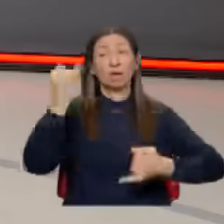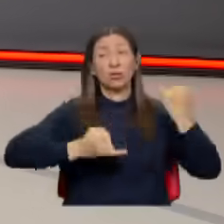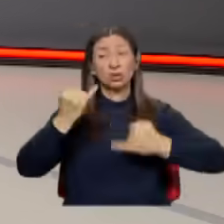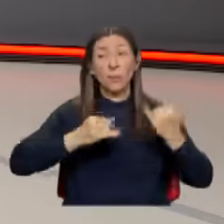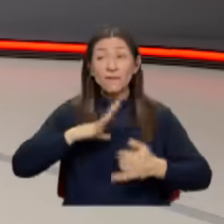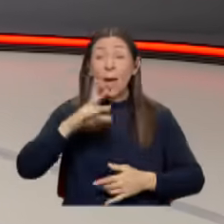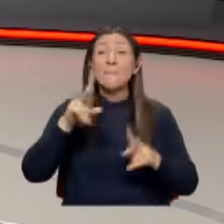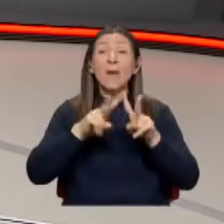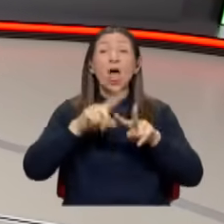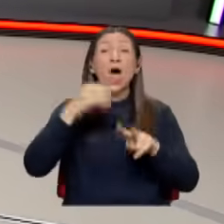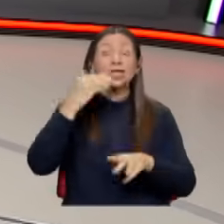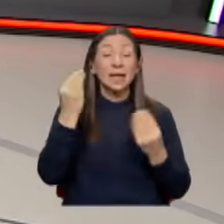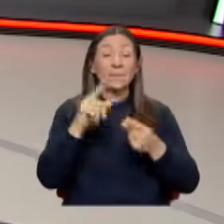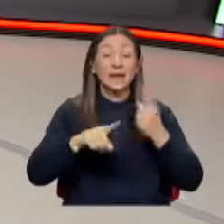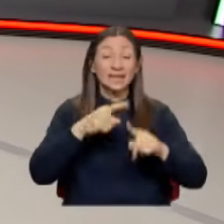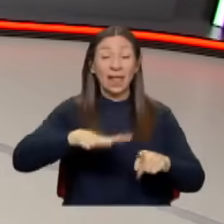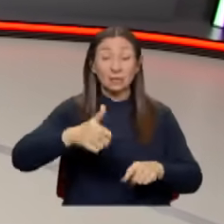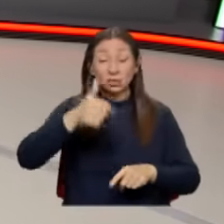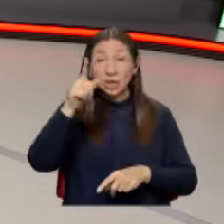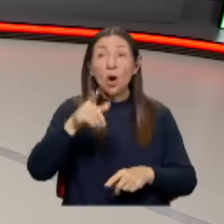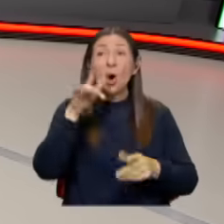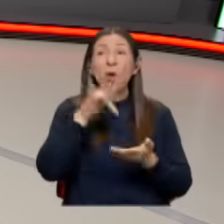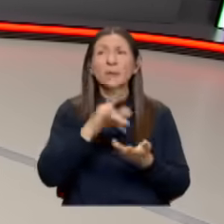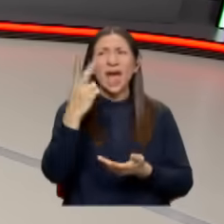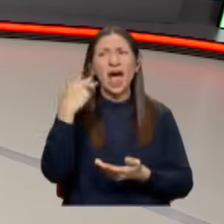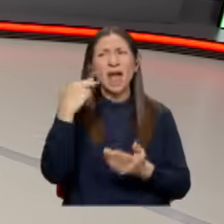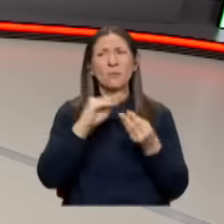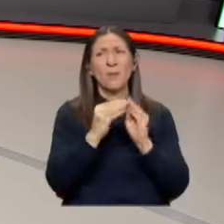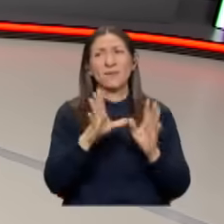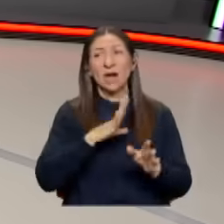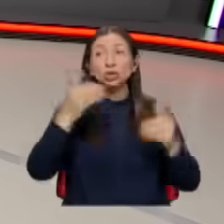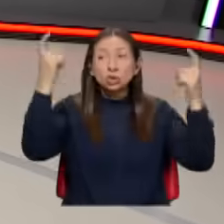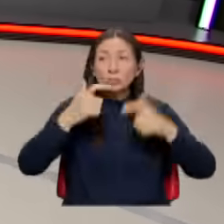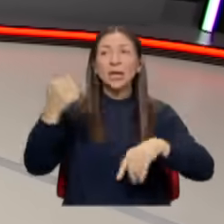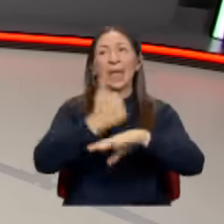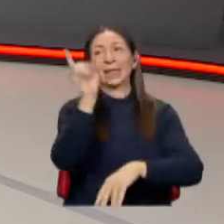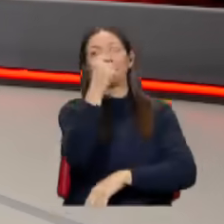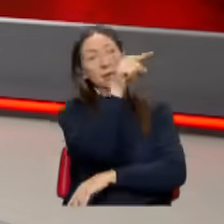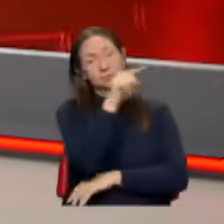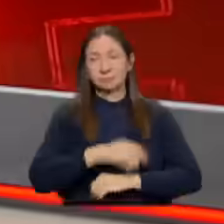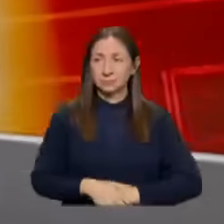var. Meral Akşener İYİ Parti Genel Başkanı dedi ki ortada bir ahlak sorunu var. Sorumlusu iktidardır.